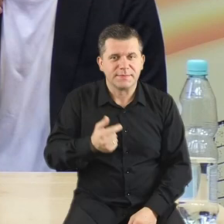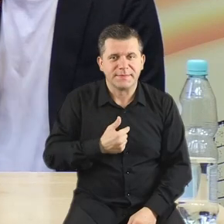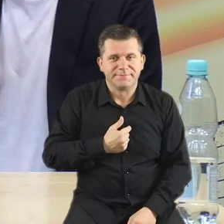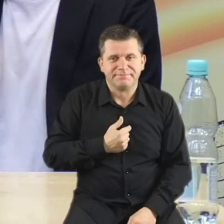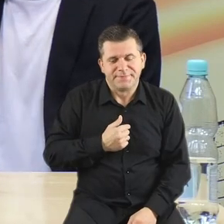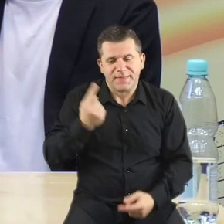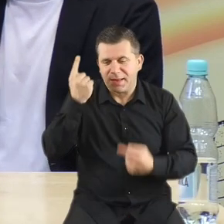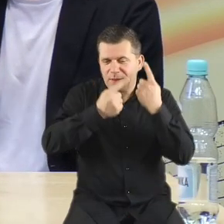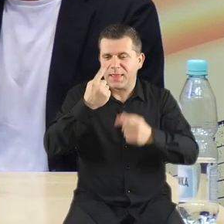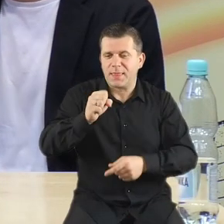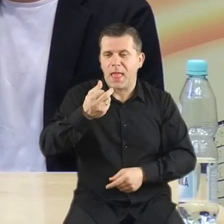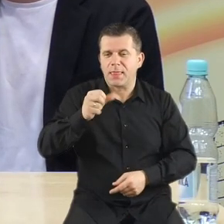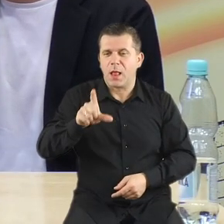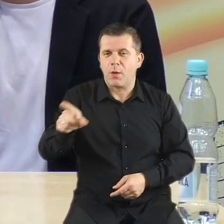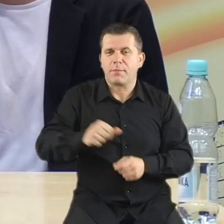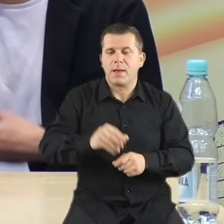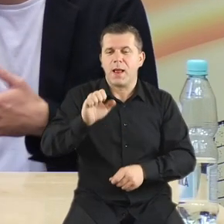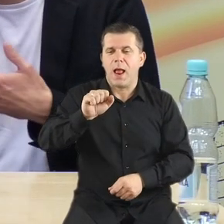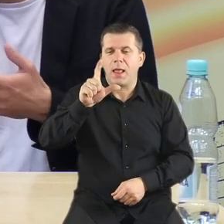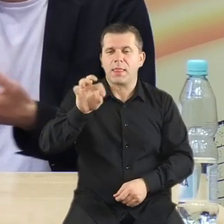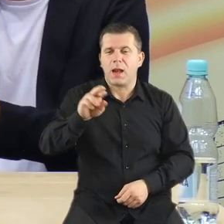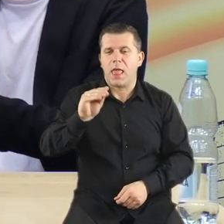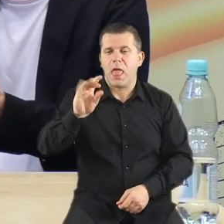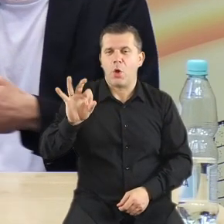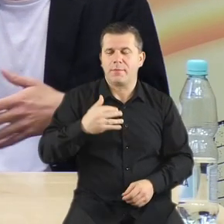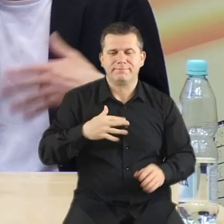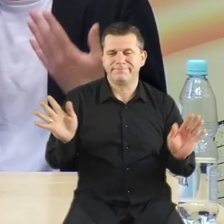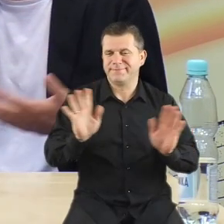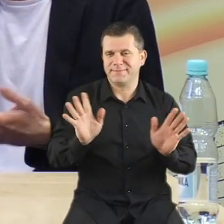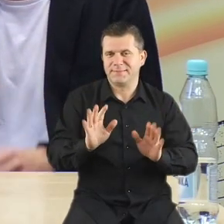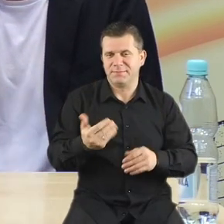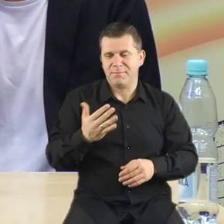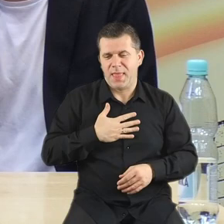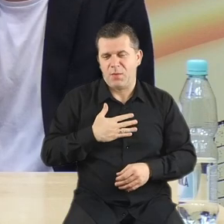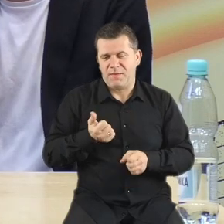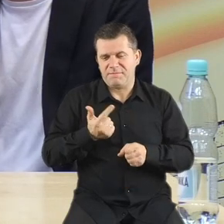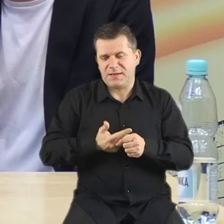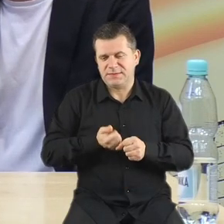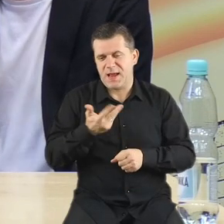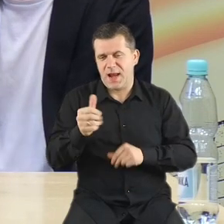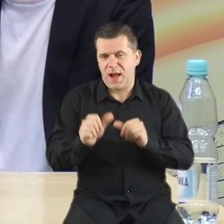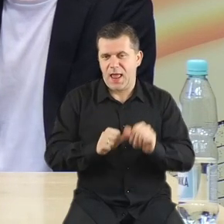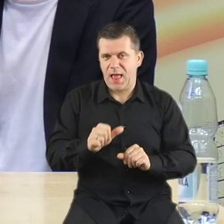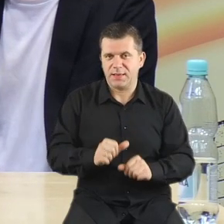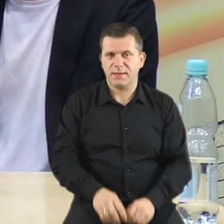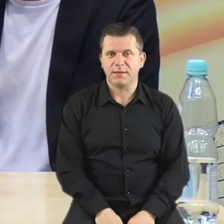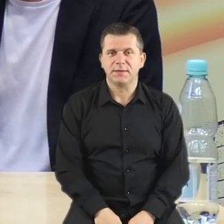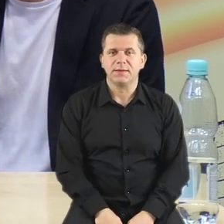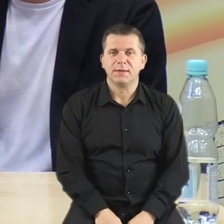Nie wydaje mi się, żeby ten Daniel był moim takim alter ego, bo kiedy ja pisałem, to właśnie miałem takie poniżej 20 kilka lat, natomiast on ma...